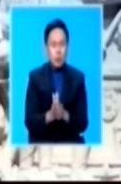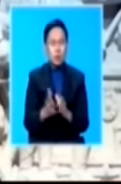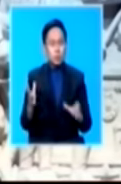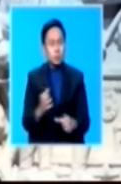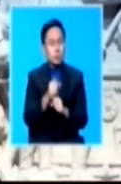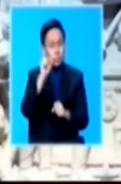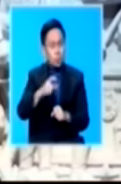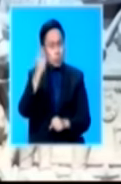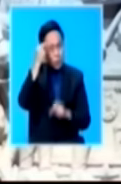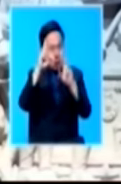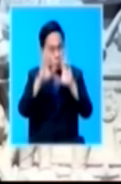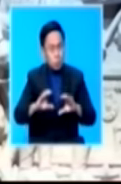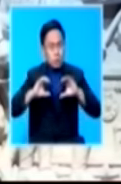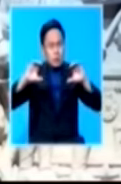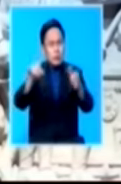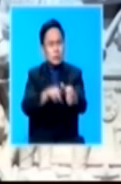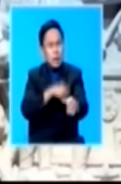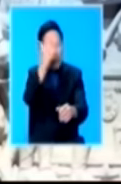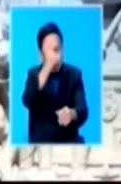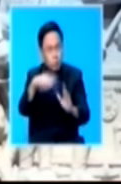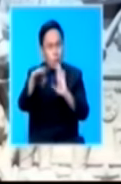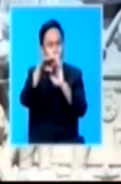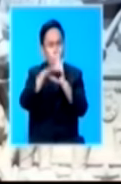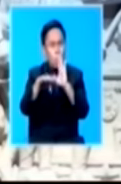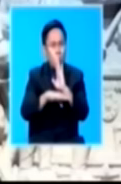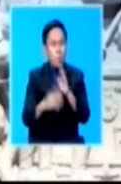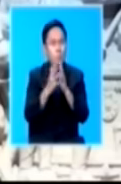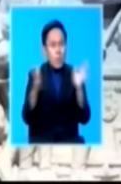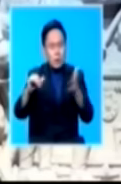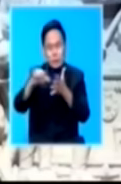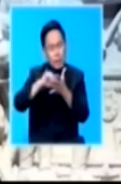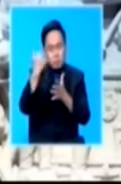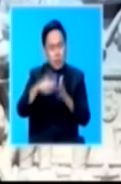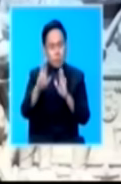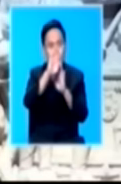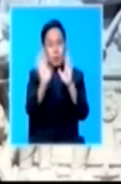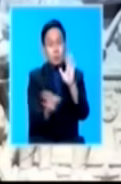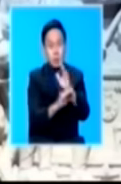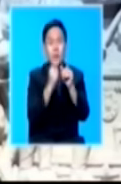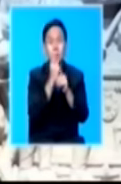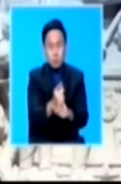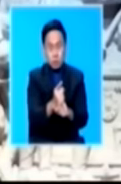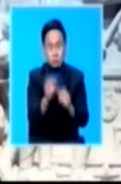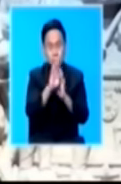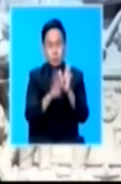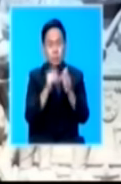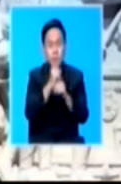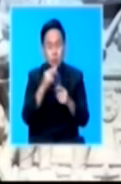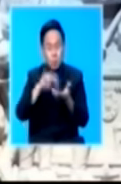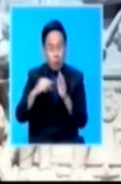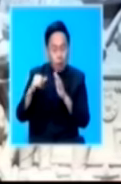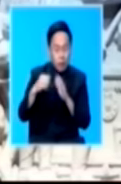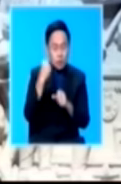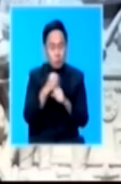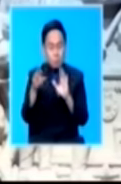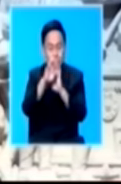การด้วยนะบางอันมันยากเพราะว่าขั้นตอนมันต้องเป็นอย่างนั้นมันแก้ไขอะไรไม่ได้เพราะว่าถ้าแก้ไขมันก็อาจจะนำไปสู่การไม่